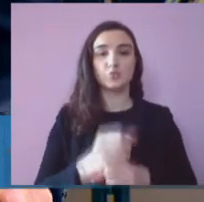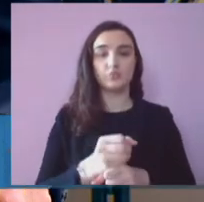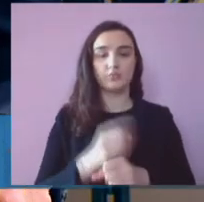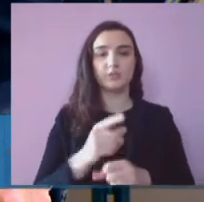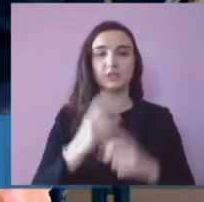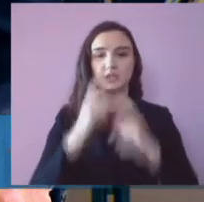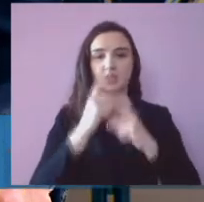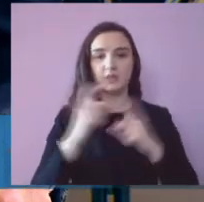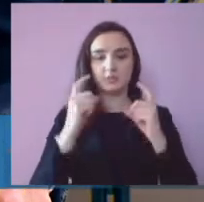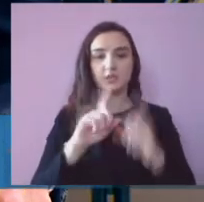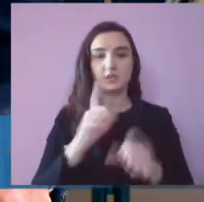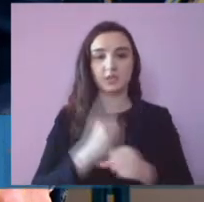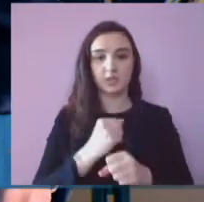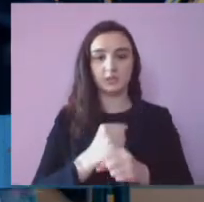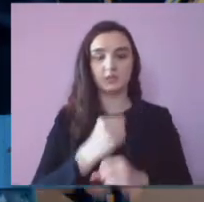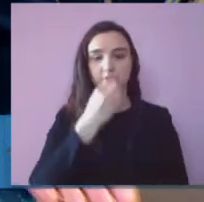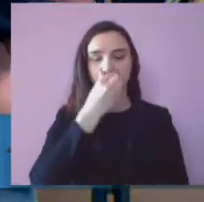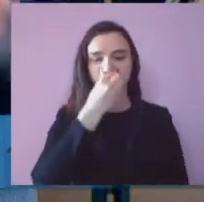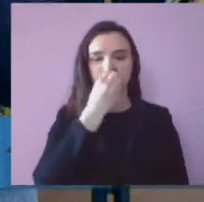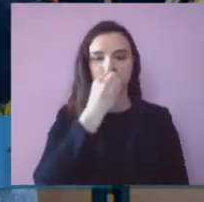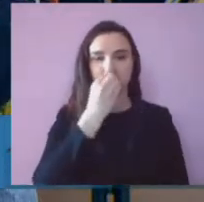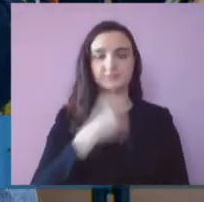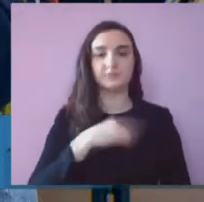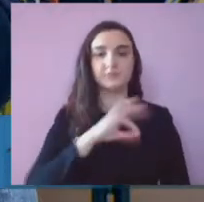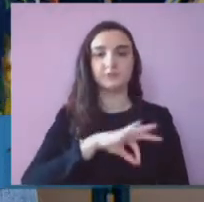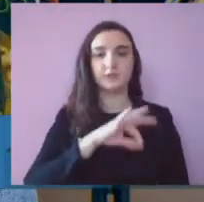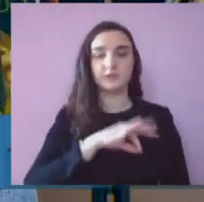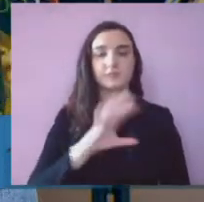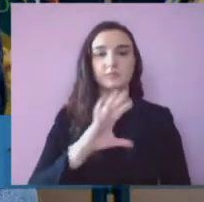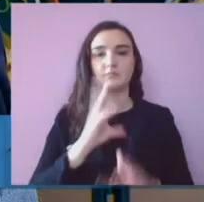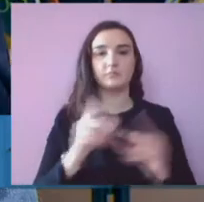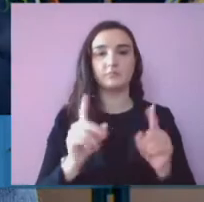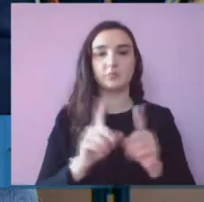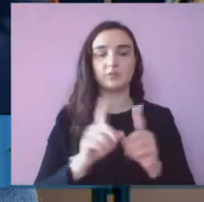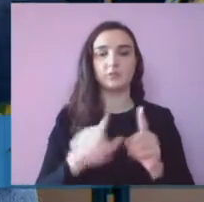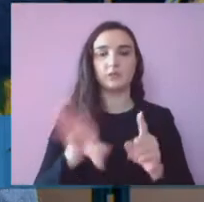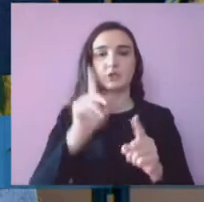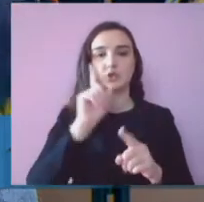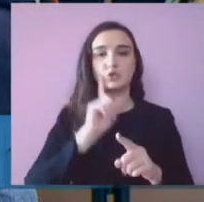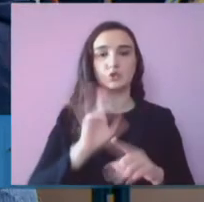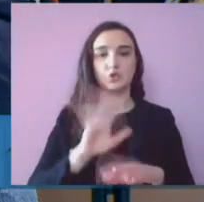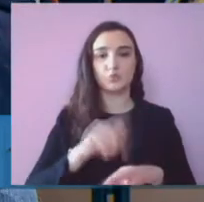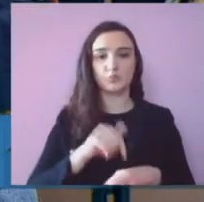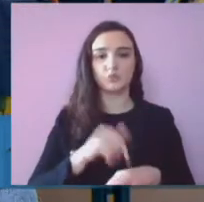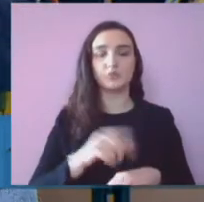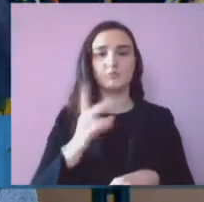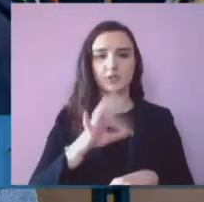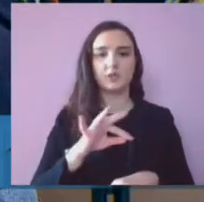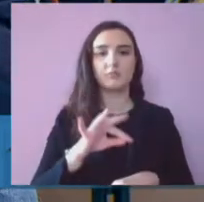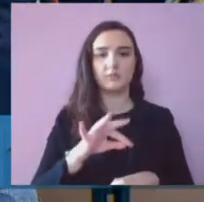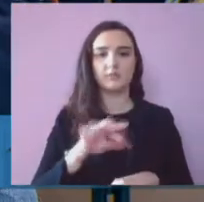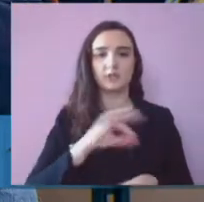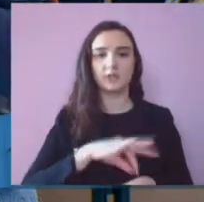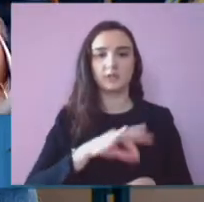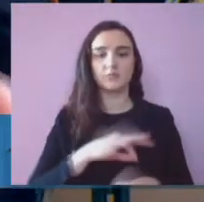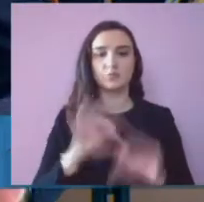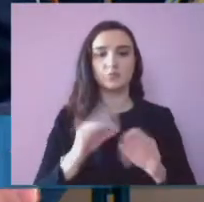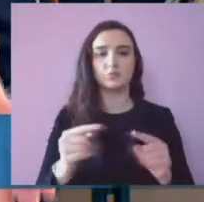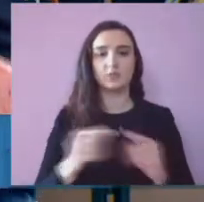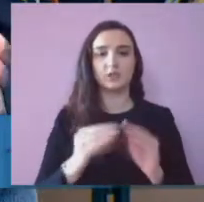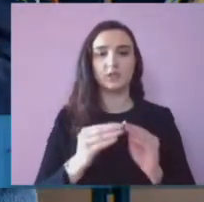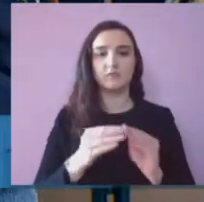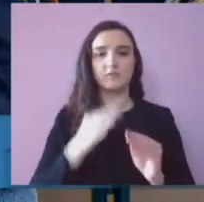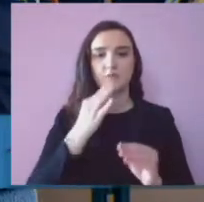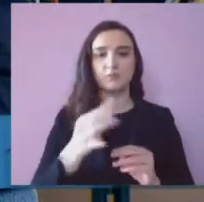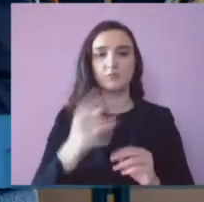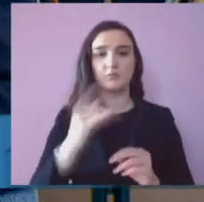ამ თუთას ჩვენ ვატარებთ და ხმარობთ, მიუხედავად იმისა, რომ დისკომფორტია, მაგრამ ხმარობთ, ხომ? ზუსტად იგივეს ვეუბნებით იმ ბავშვს, რა ხა იცით რა,